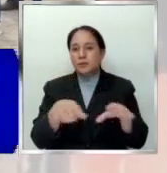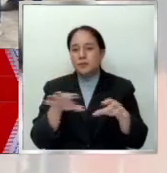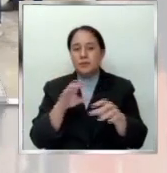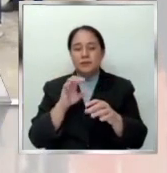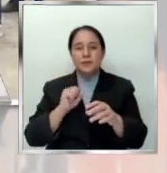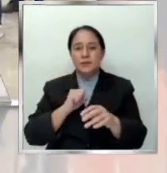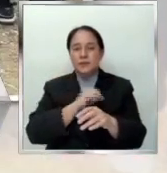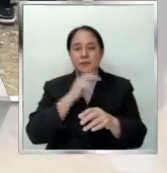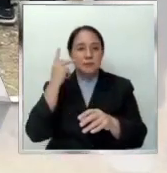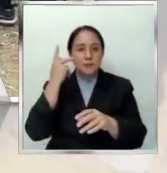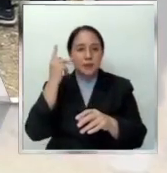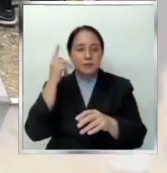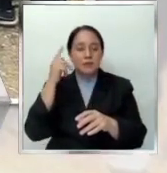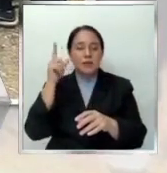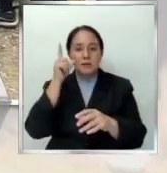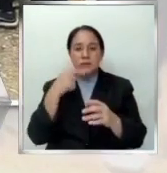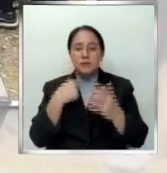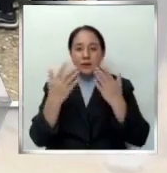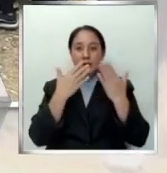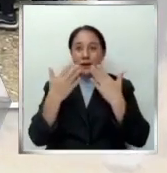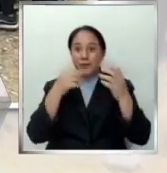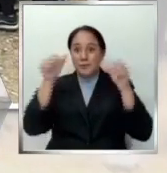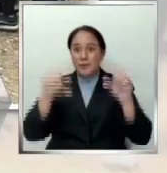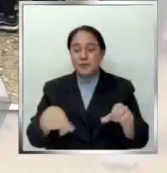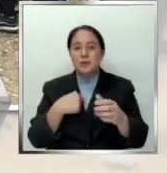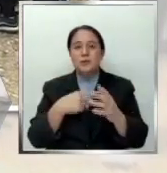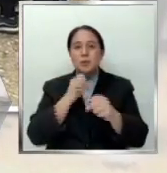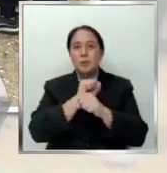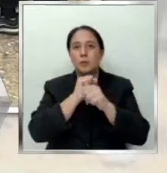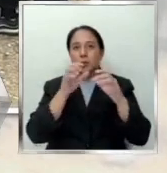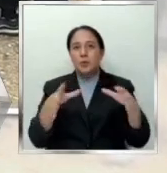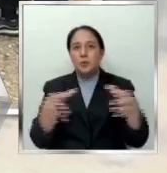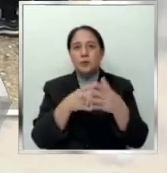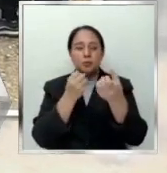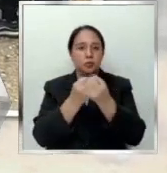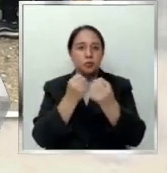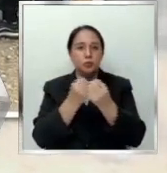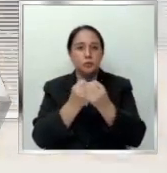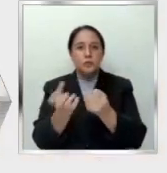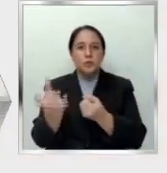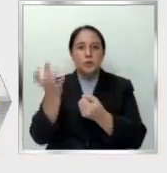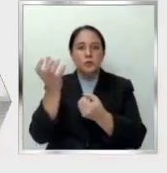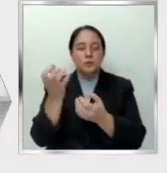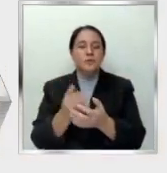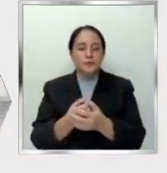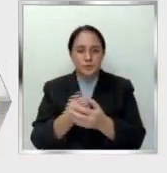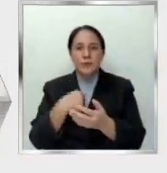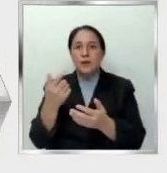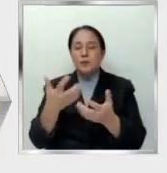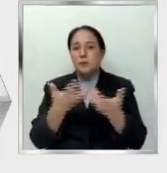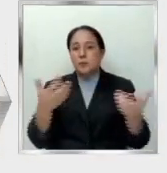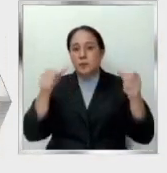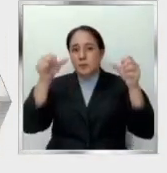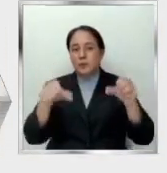sa Facebook, nagpasalamat siya sa isang grupo ng manggagawa na nagpakita ng suporta sa kanyang kandidatura. Sa hiwalay na post, sinabi